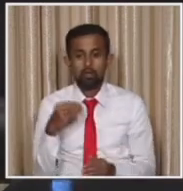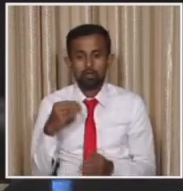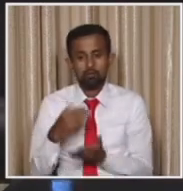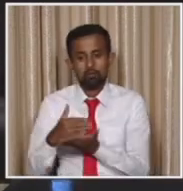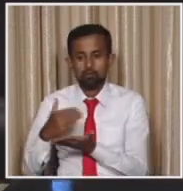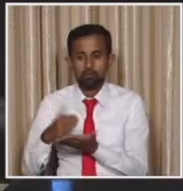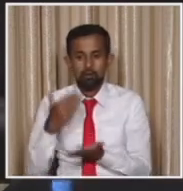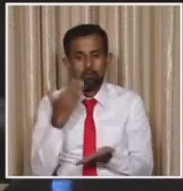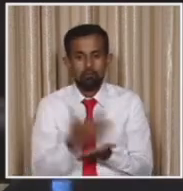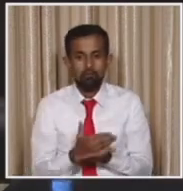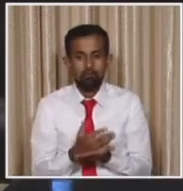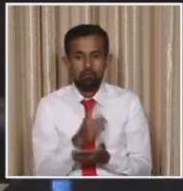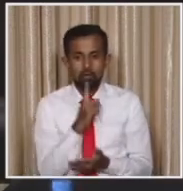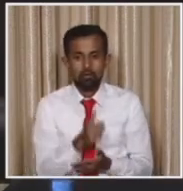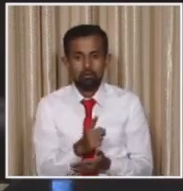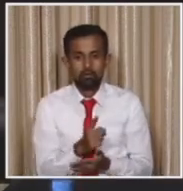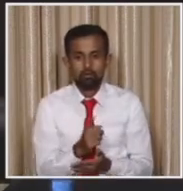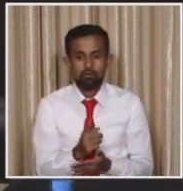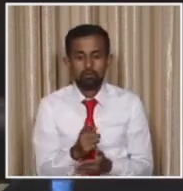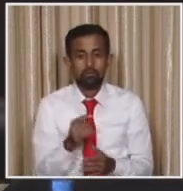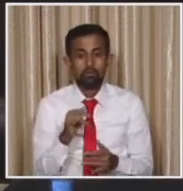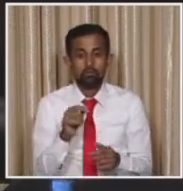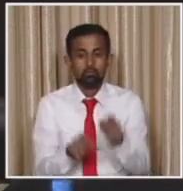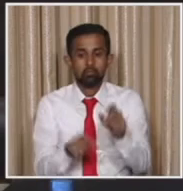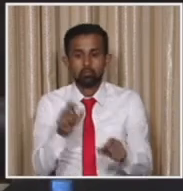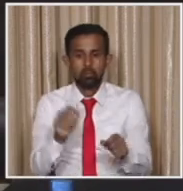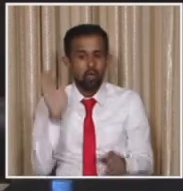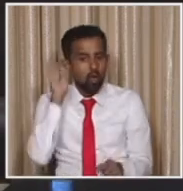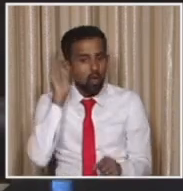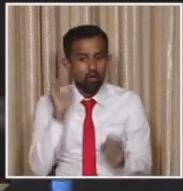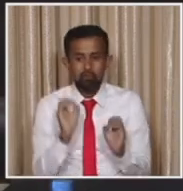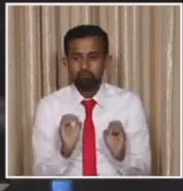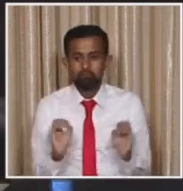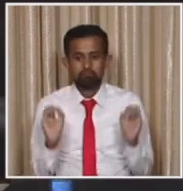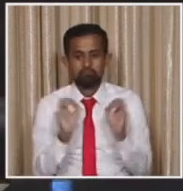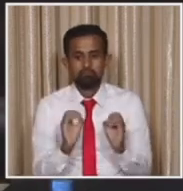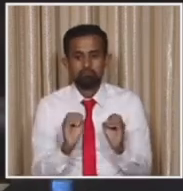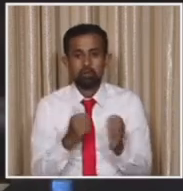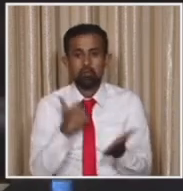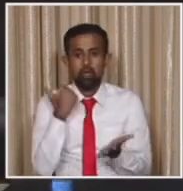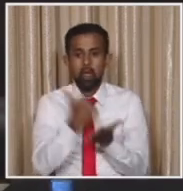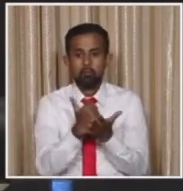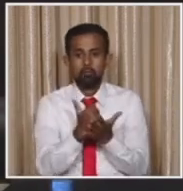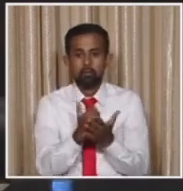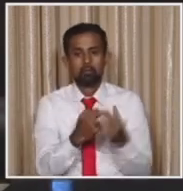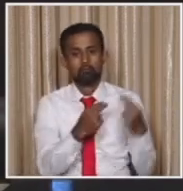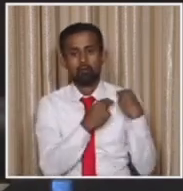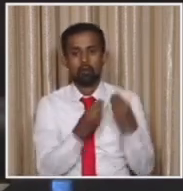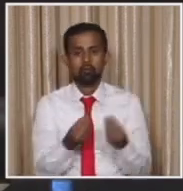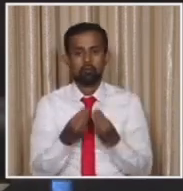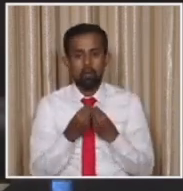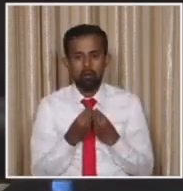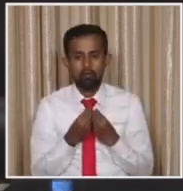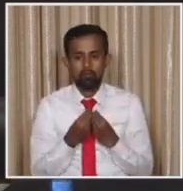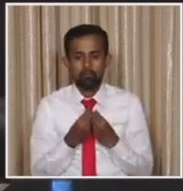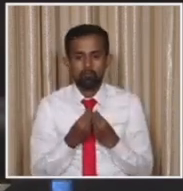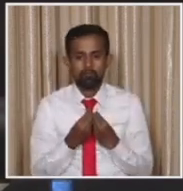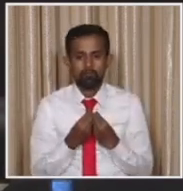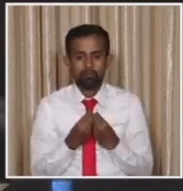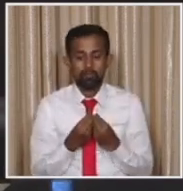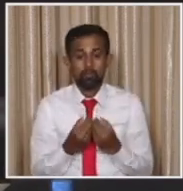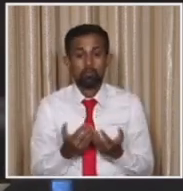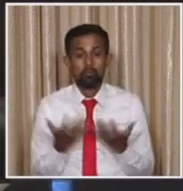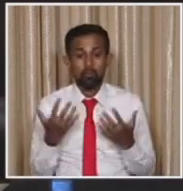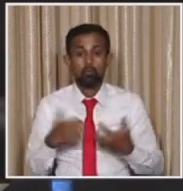ප්‍රතිව්‍යුහගත කරනවා කියලා කිසිම සේවකයෙක්ගෙන් අහන්නේ බලන්නේ නැතුව මහ බැංකුව විසින් ඒක බාරගත්තා. හරි, එතන